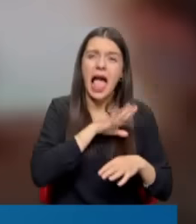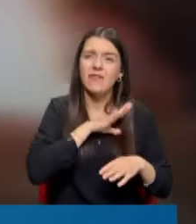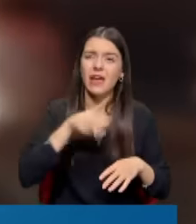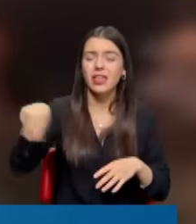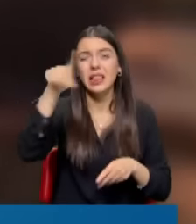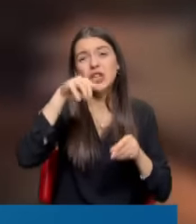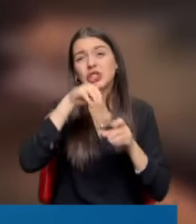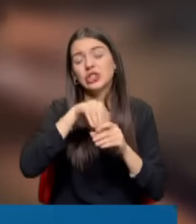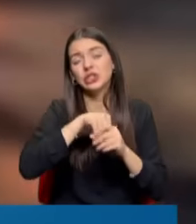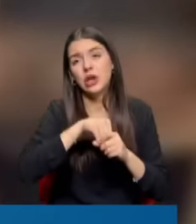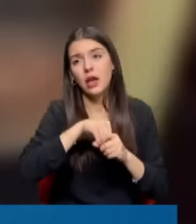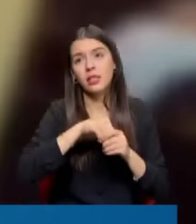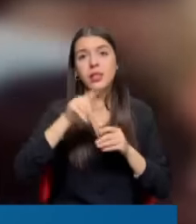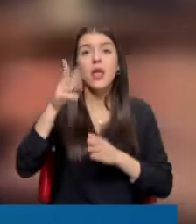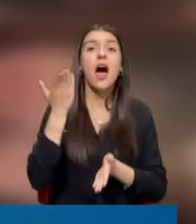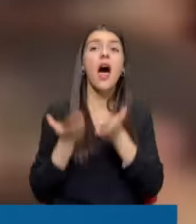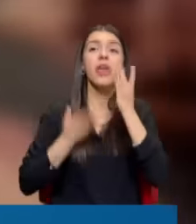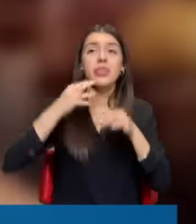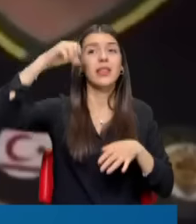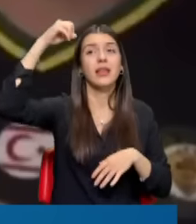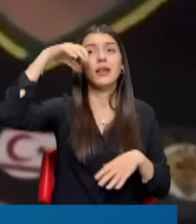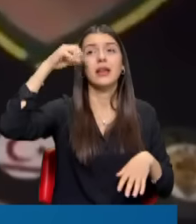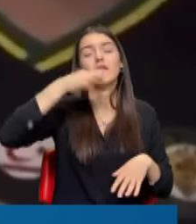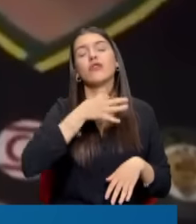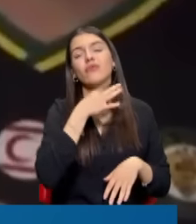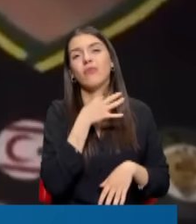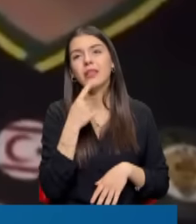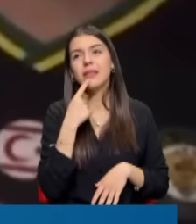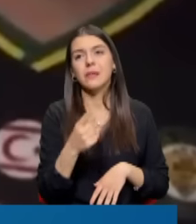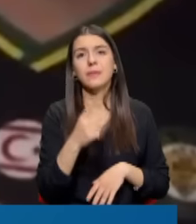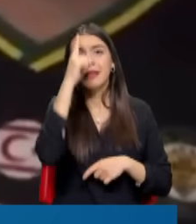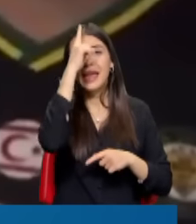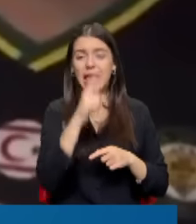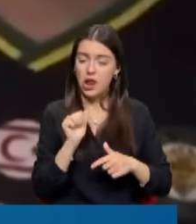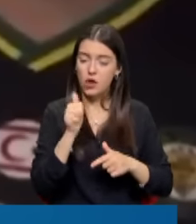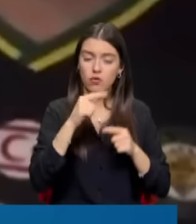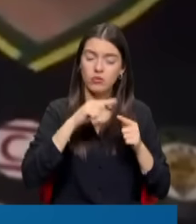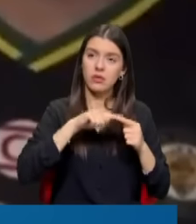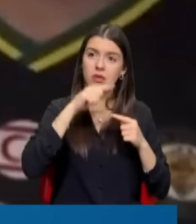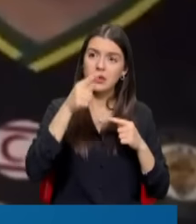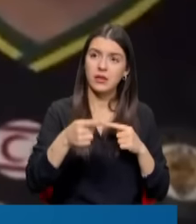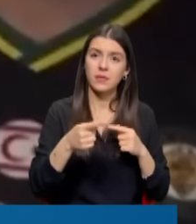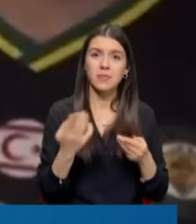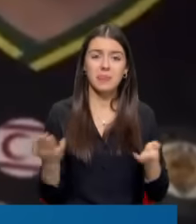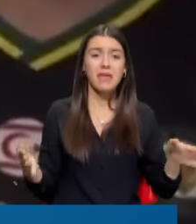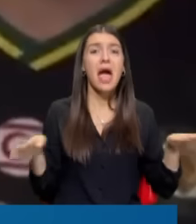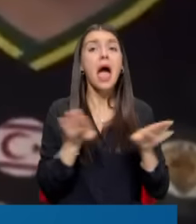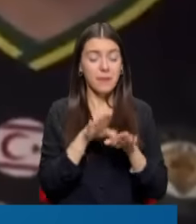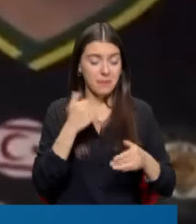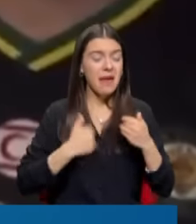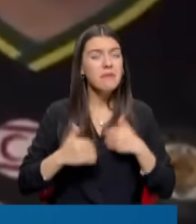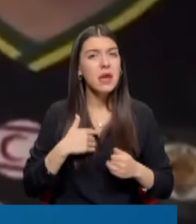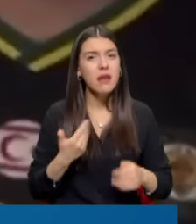için adalete ışık tut yürüyüşü düzenledi. İlk günden beri kapanmayacak yaralarımızı,